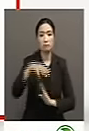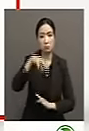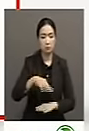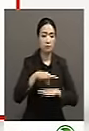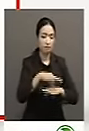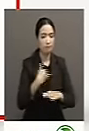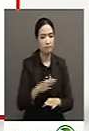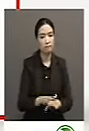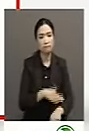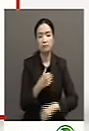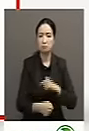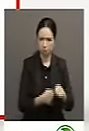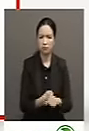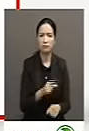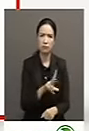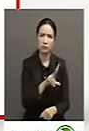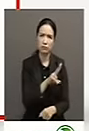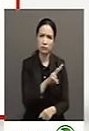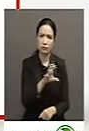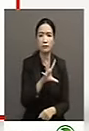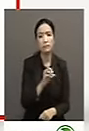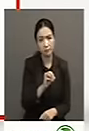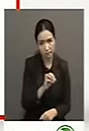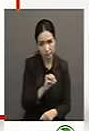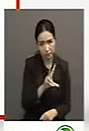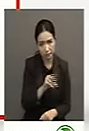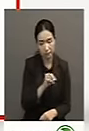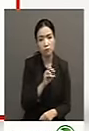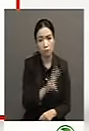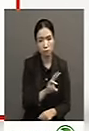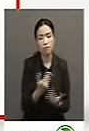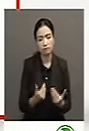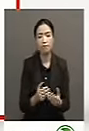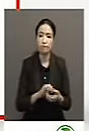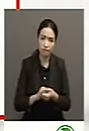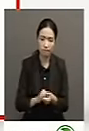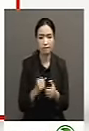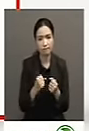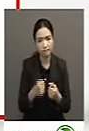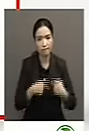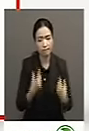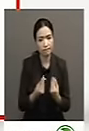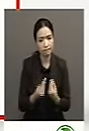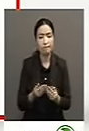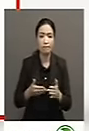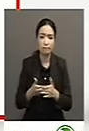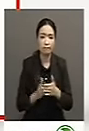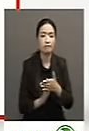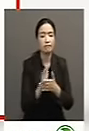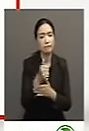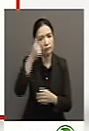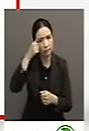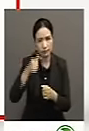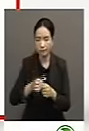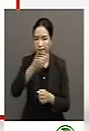าในปี2536จวบจนชุดปัจจุบันความร่วมมือกำลังใจในการฝ่าฟันอุปสรรคทำให้จดจำแบ